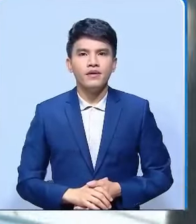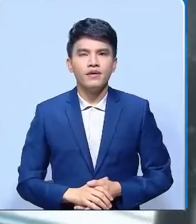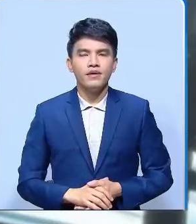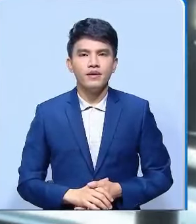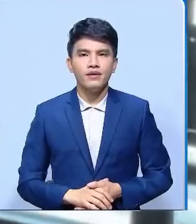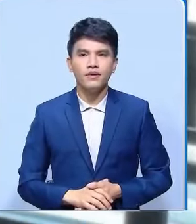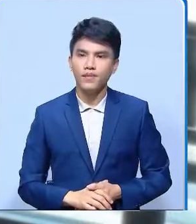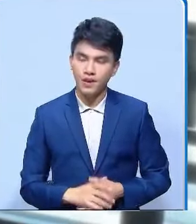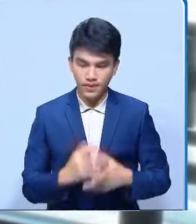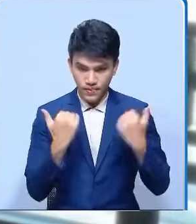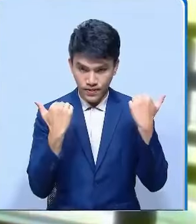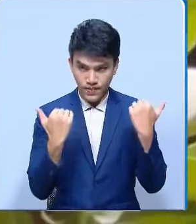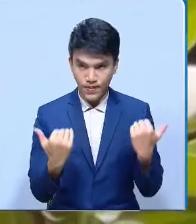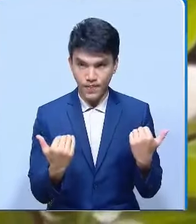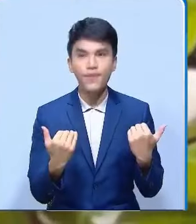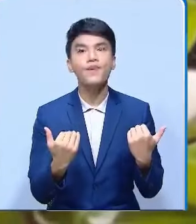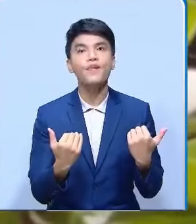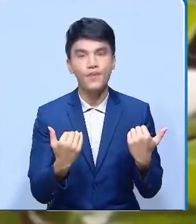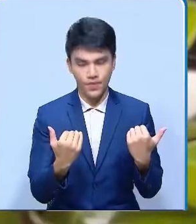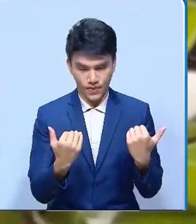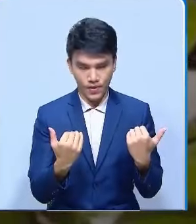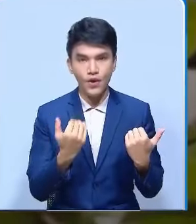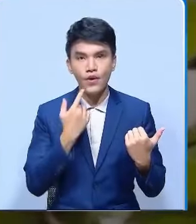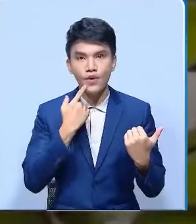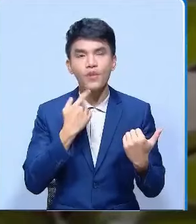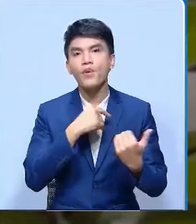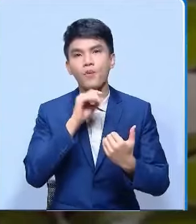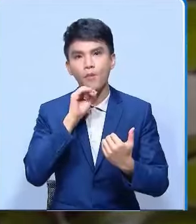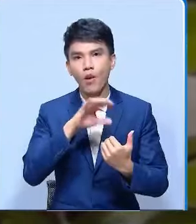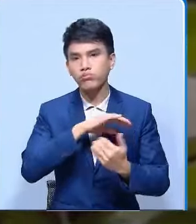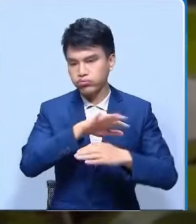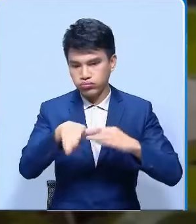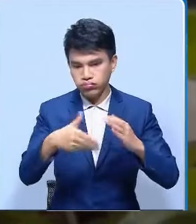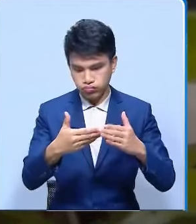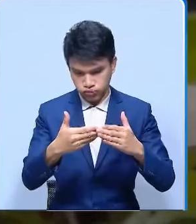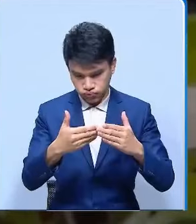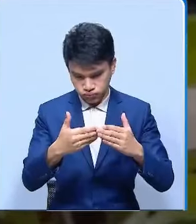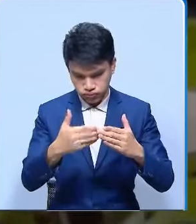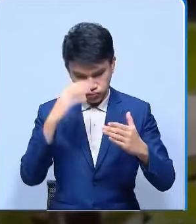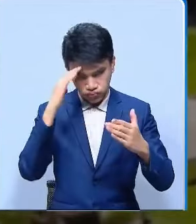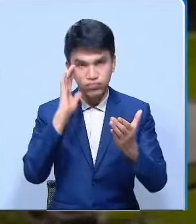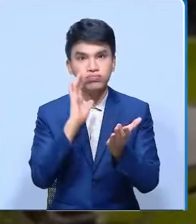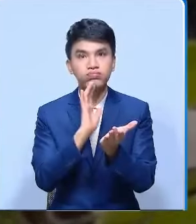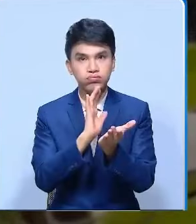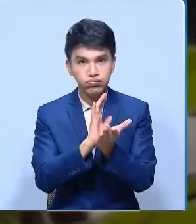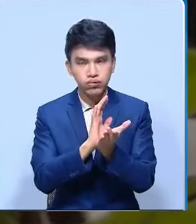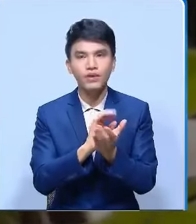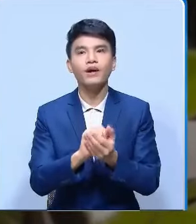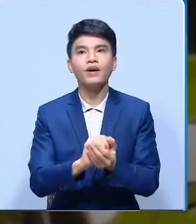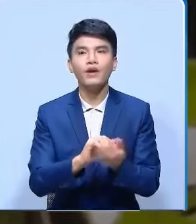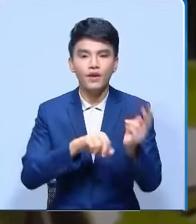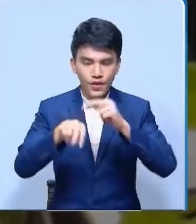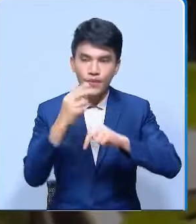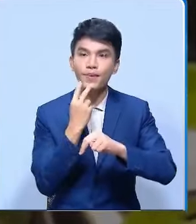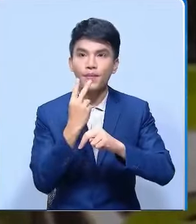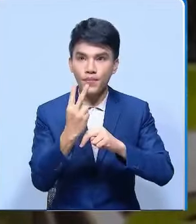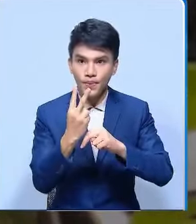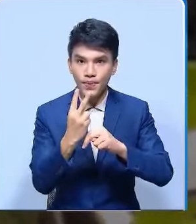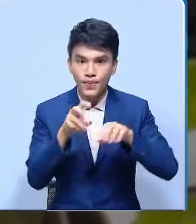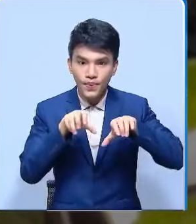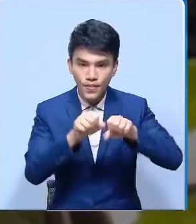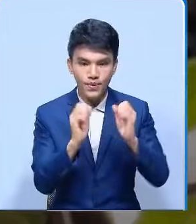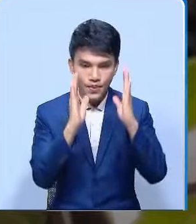เบื้องต้นนางณัฐออนได้เดินทางเข้าแจ้งบันทึกประจำวันไว้กับสภ.สัตหีบแล้วค่ะขอให้ตำรวจเร่งหาสาเหตุจับกุม